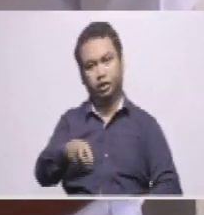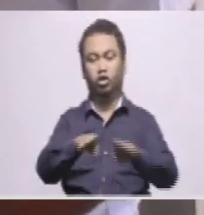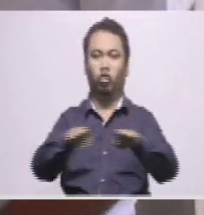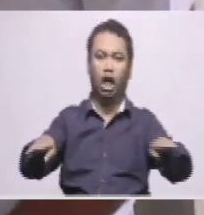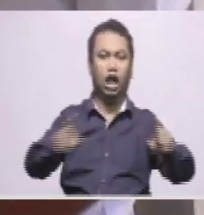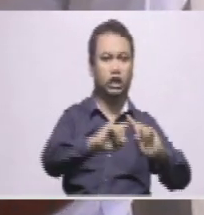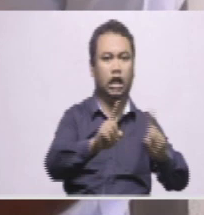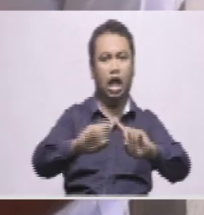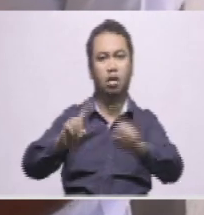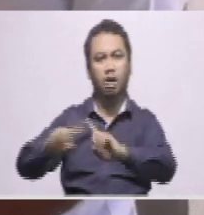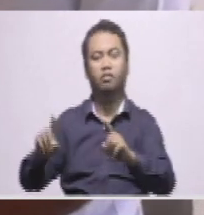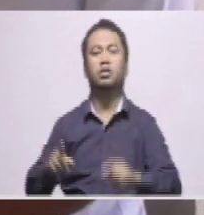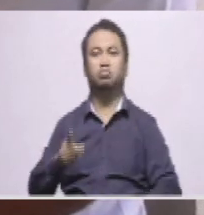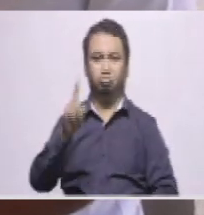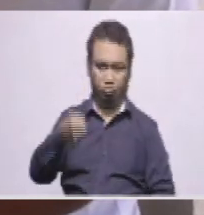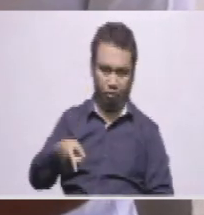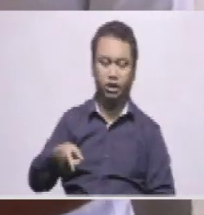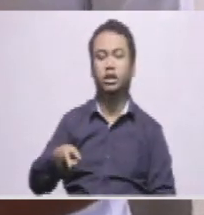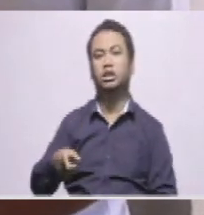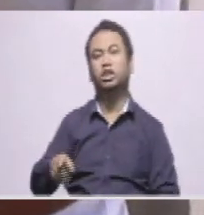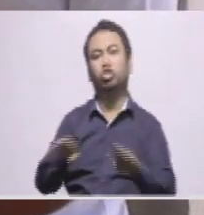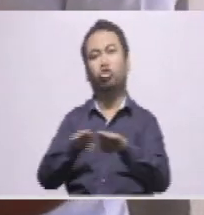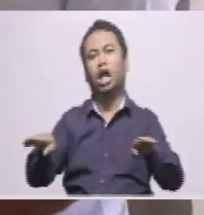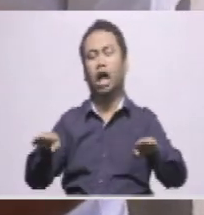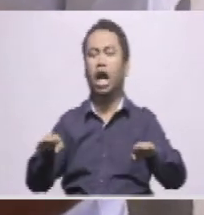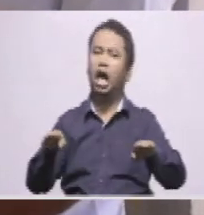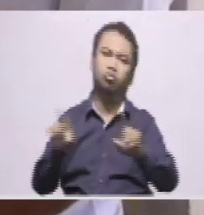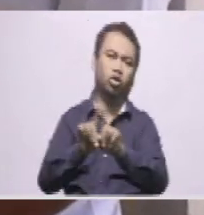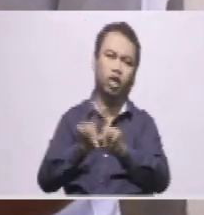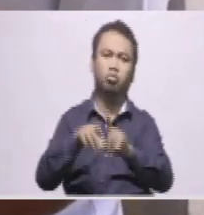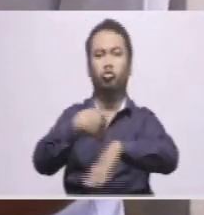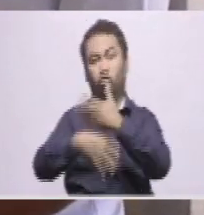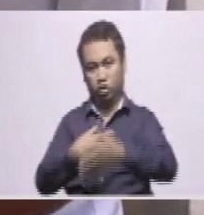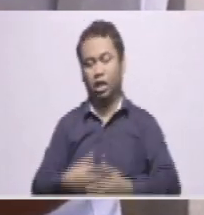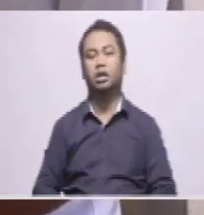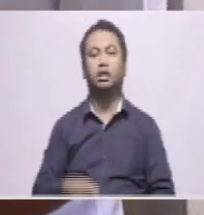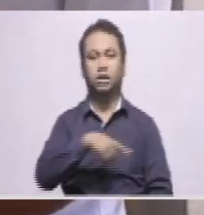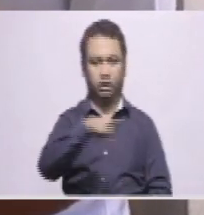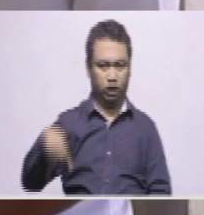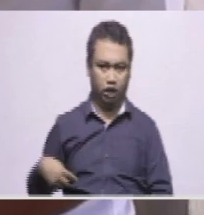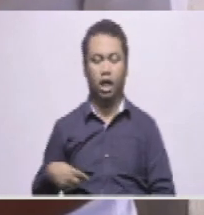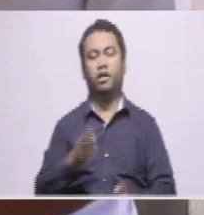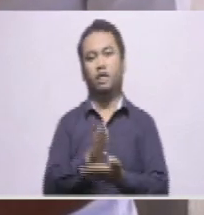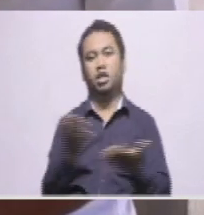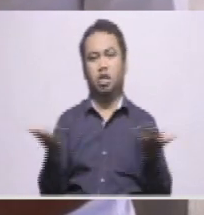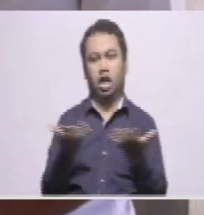dia fanasiana zay ndraisina zay mesure zay mba tsy hampisy an'le olana zany amin'ny fanatanterahana le mpifidy amin'izao